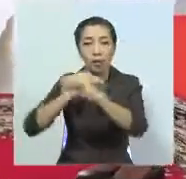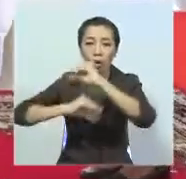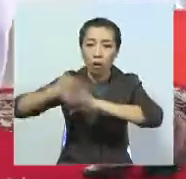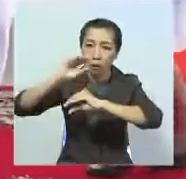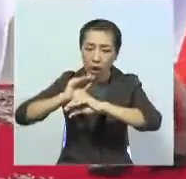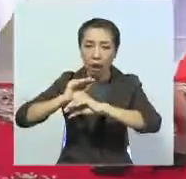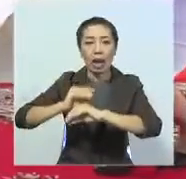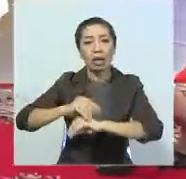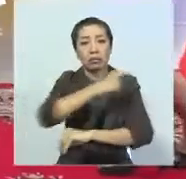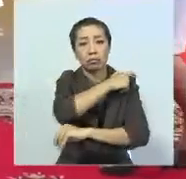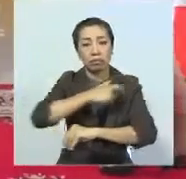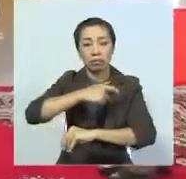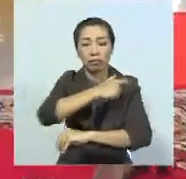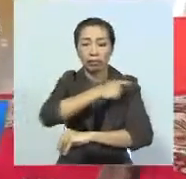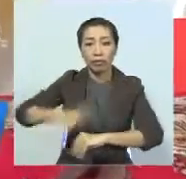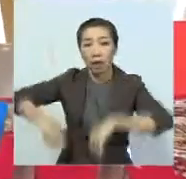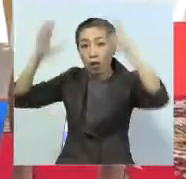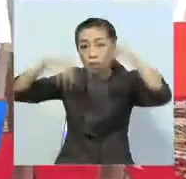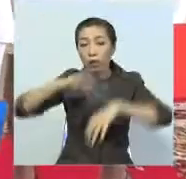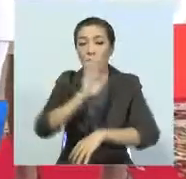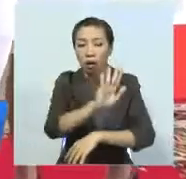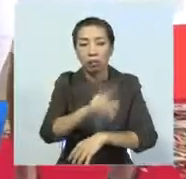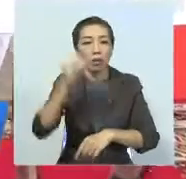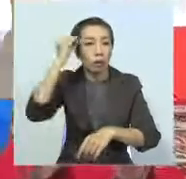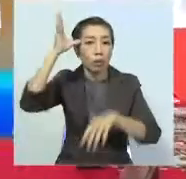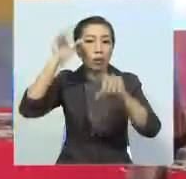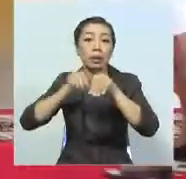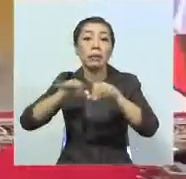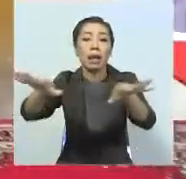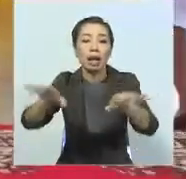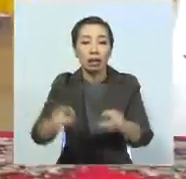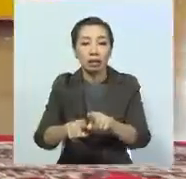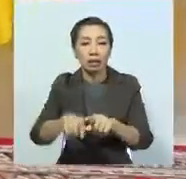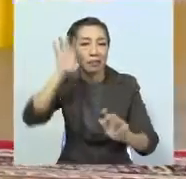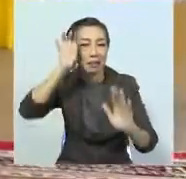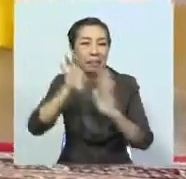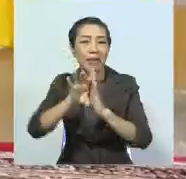ริฝนหลวงเพื่อเผยแพร่ความรู้แก่ผู้เข้าร่วมพิธีด้วยค่ะก็เป็นการประมวล